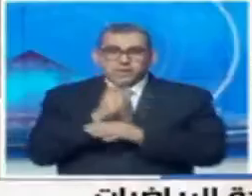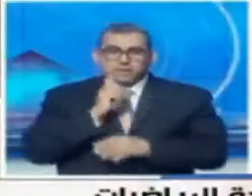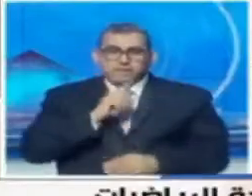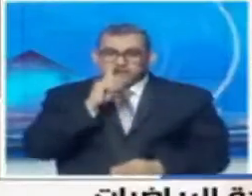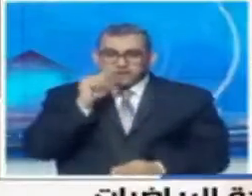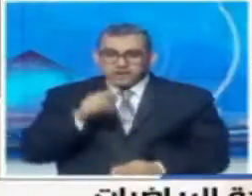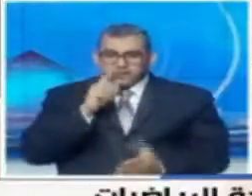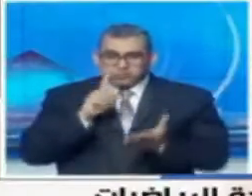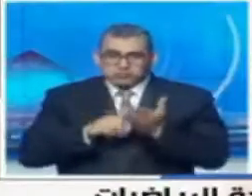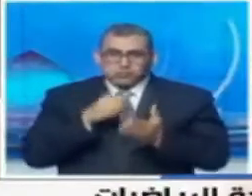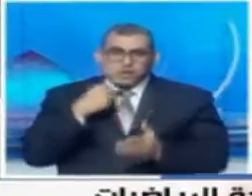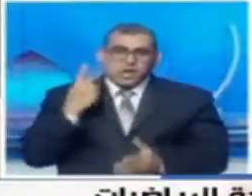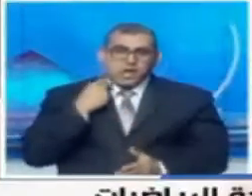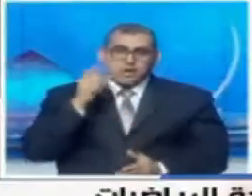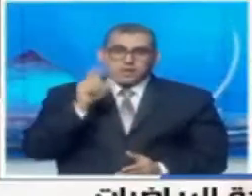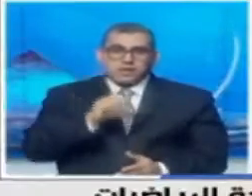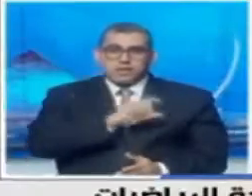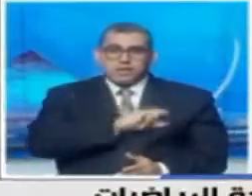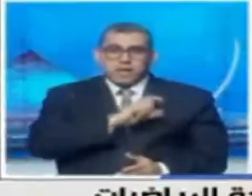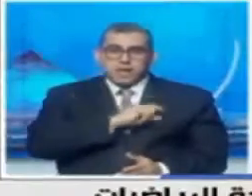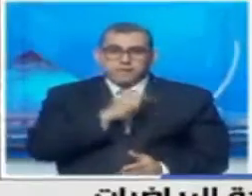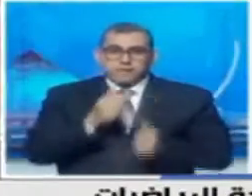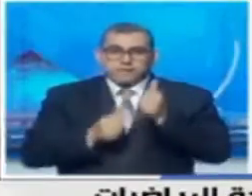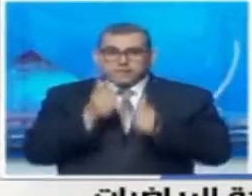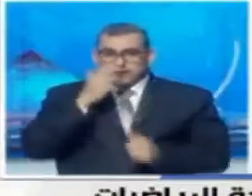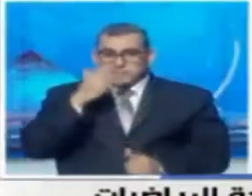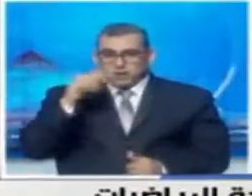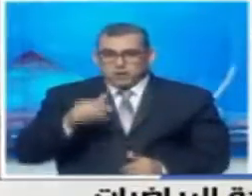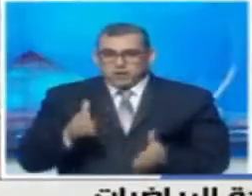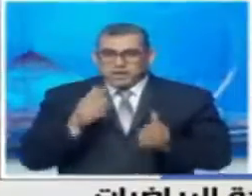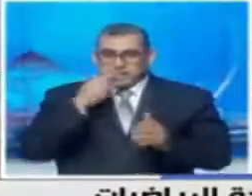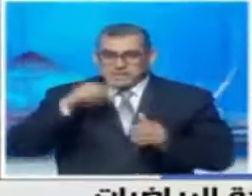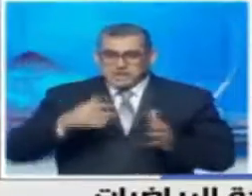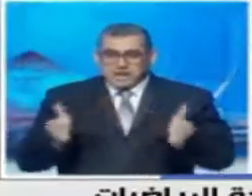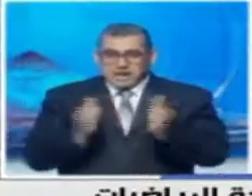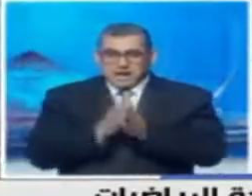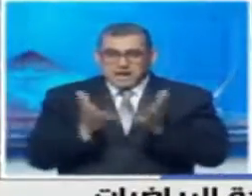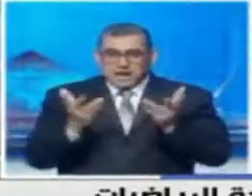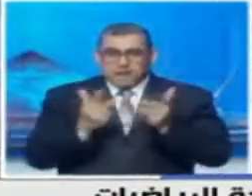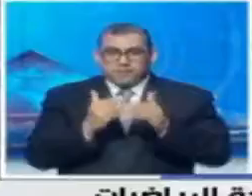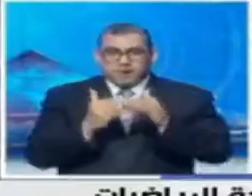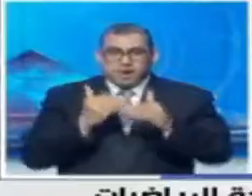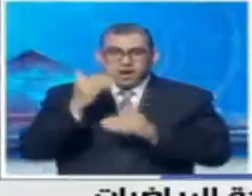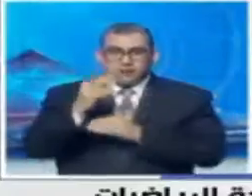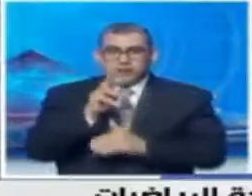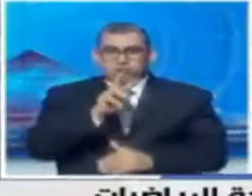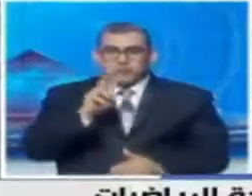الفني أكدت أن عدد الطلاب المتقدمين لامتحانات الثانوية العامة هذا العام بلغ أكثر من